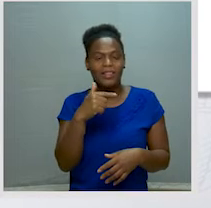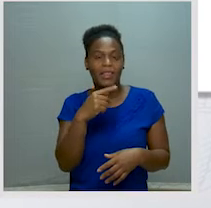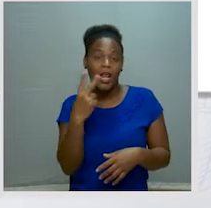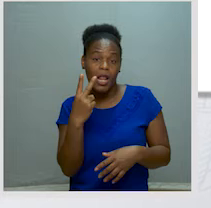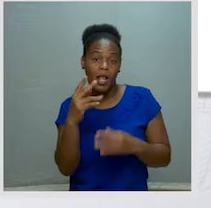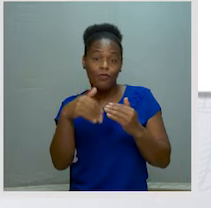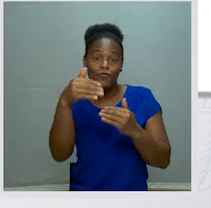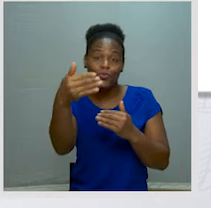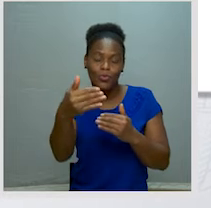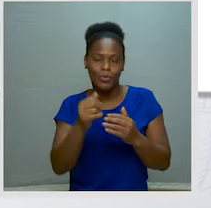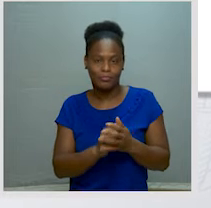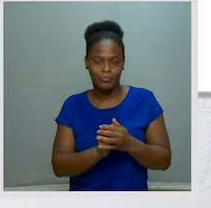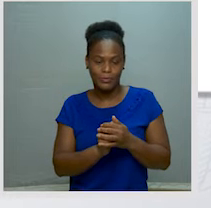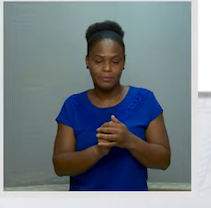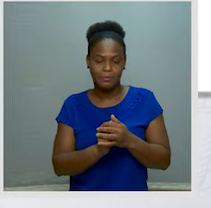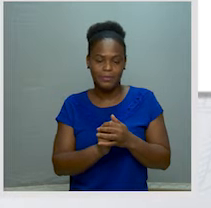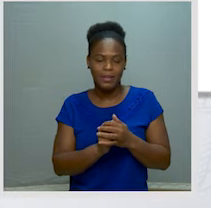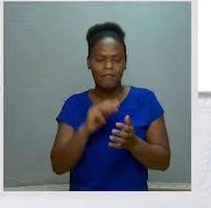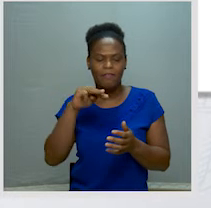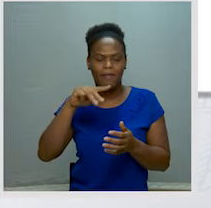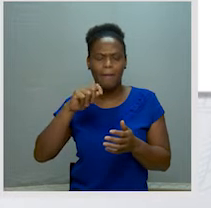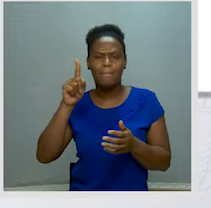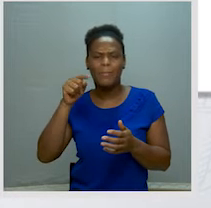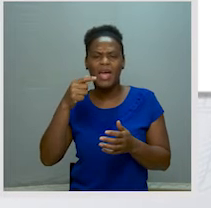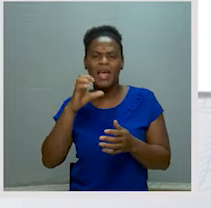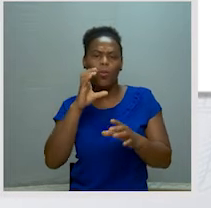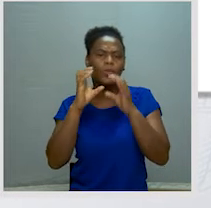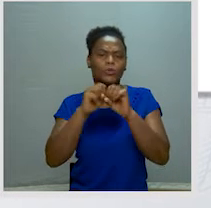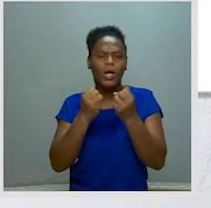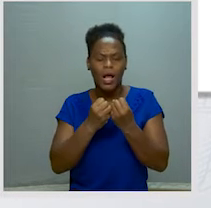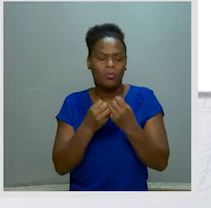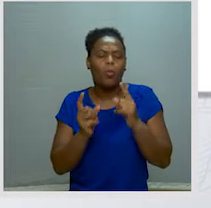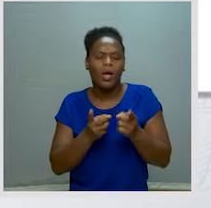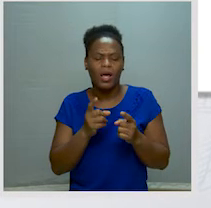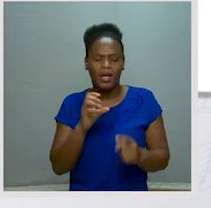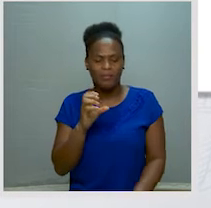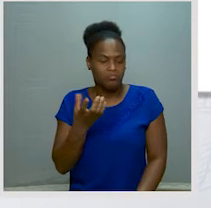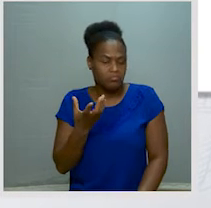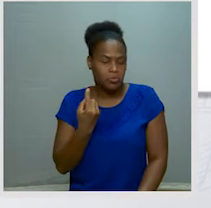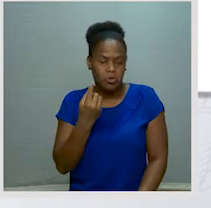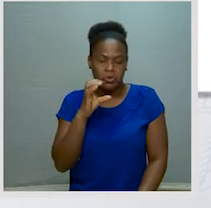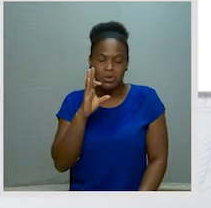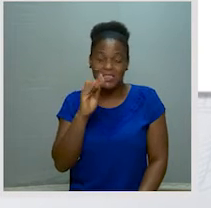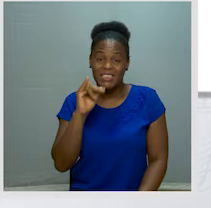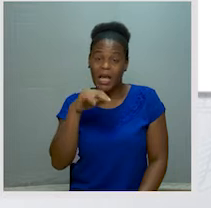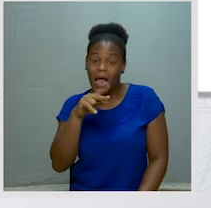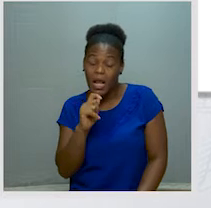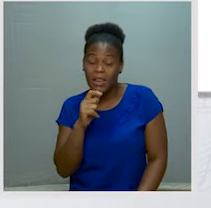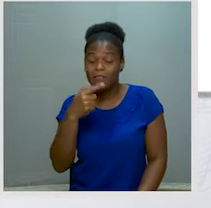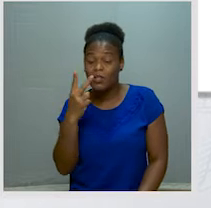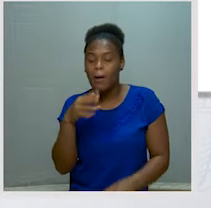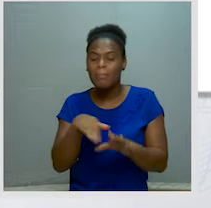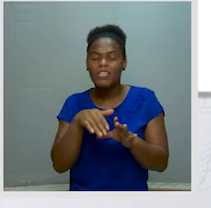Téléfutur Média est une chaîne ou une émission de télévision appartenant à Youssou